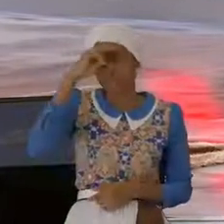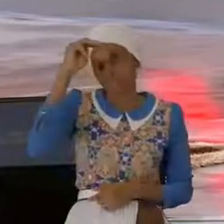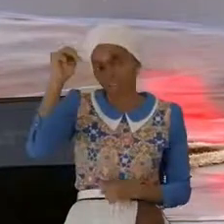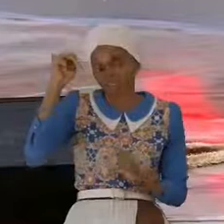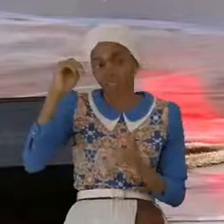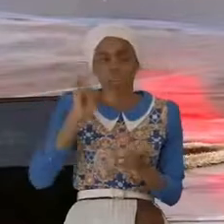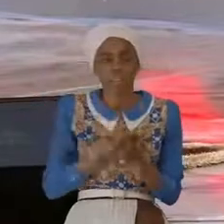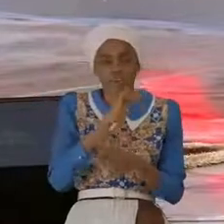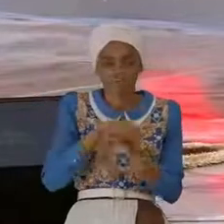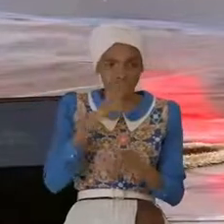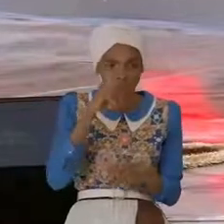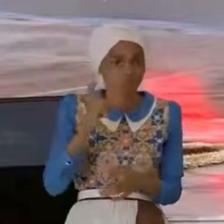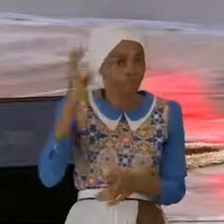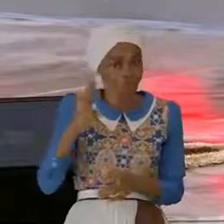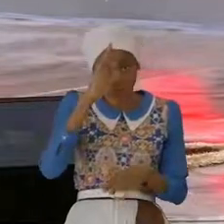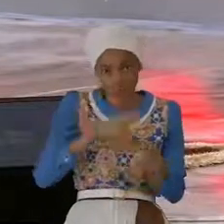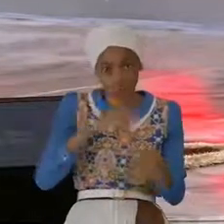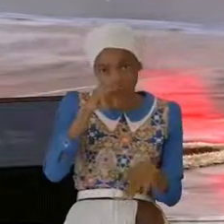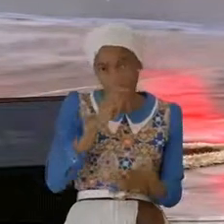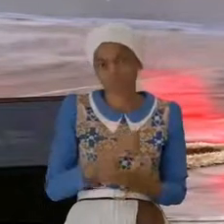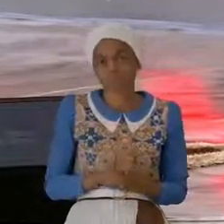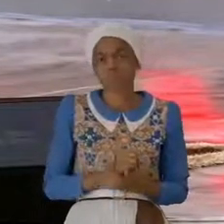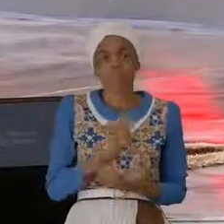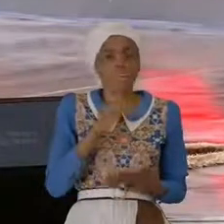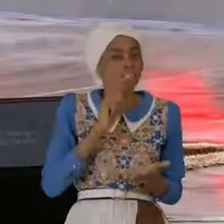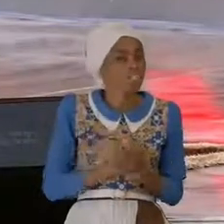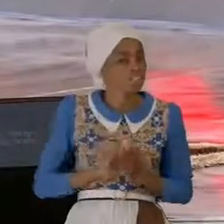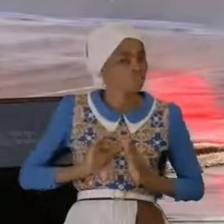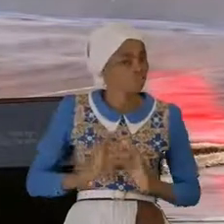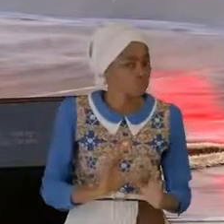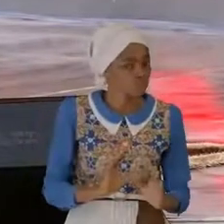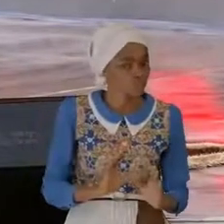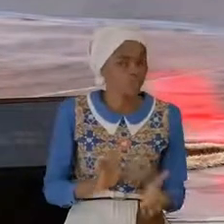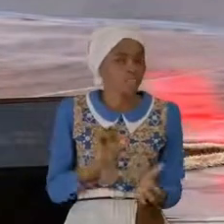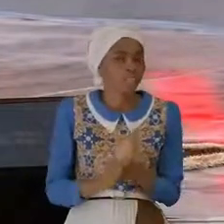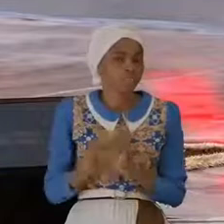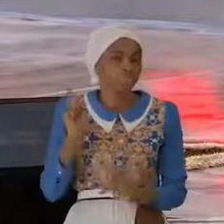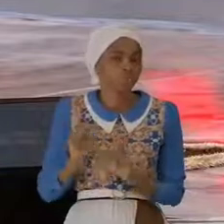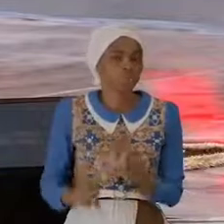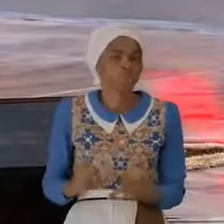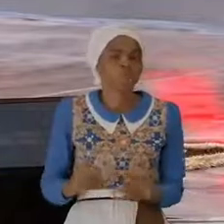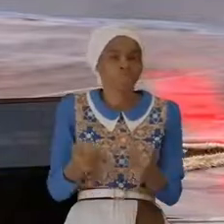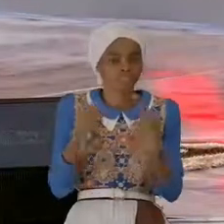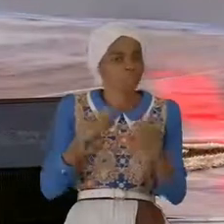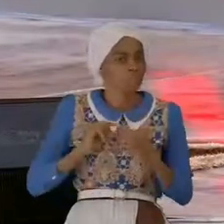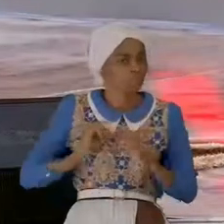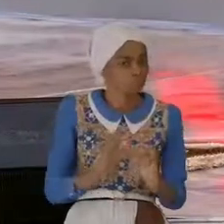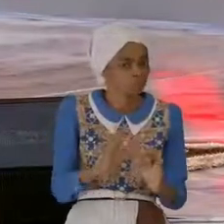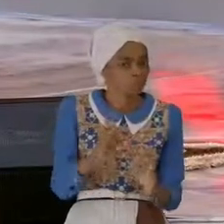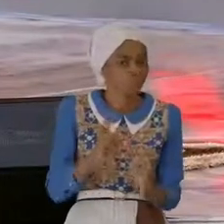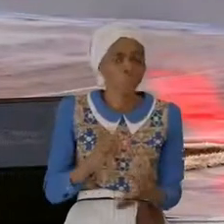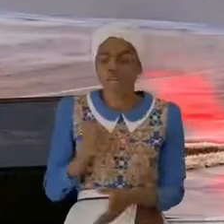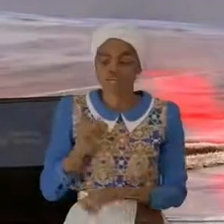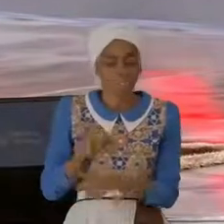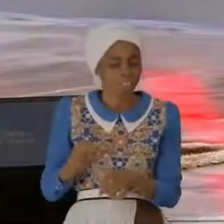vous appelle. Dieu vous a appelé. Et cette influence, ces gens qui sont venus vous influencer, ils